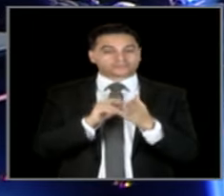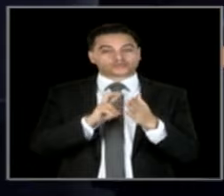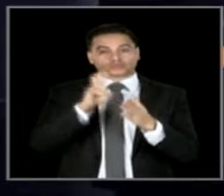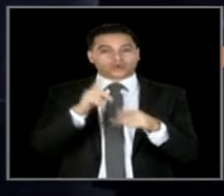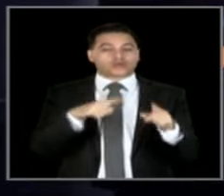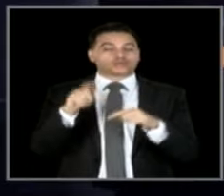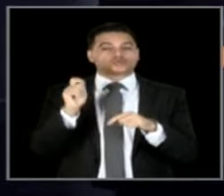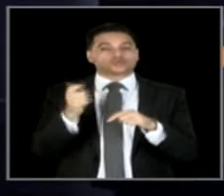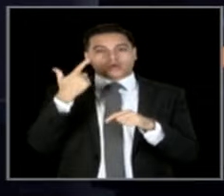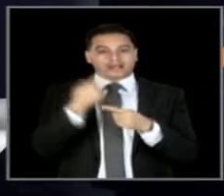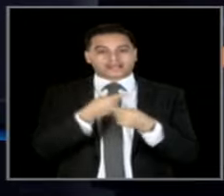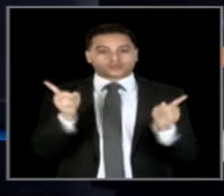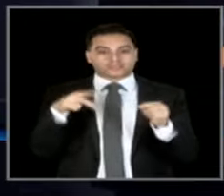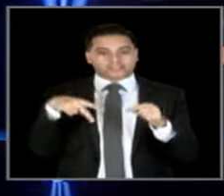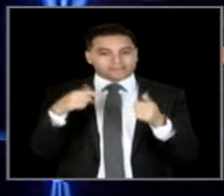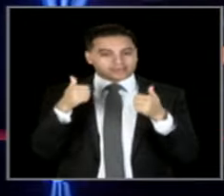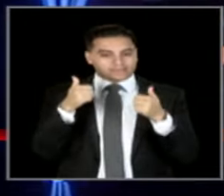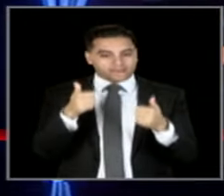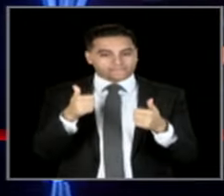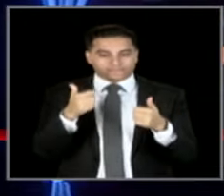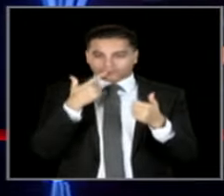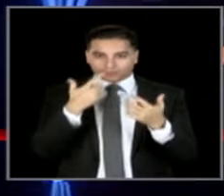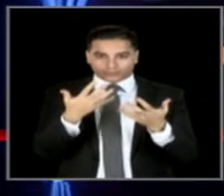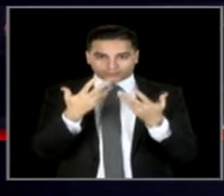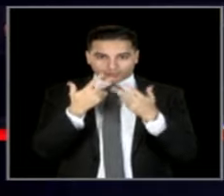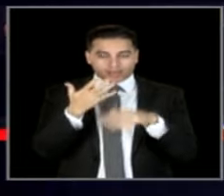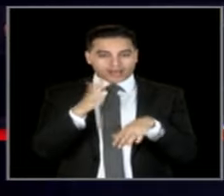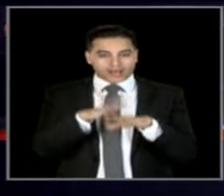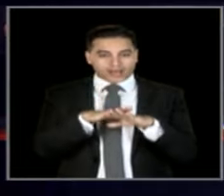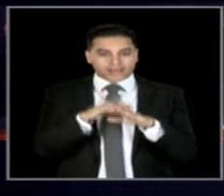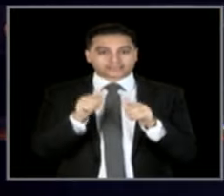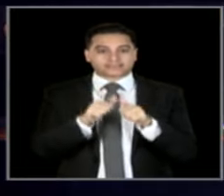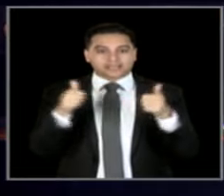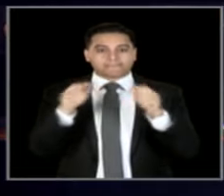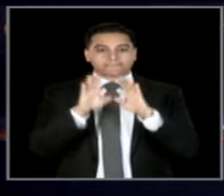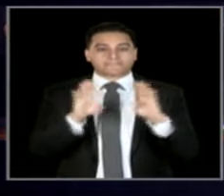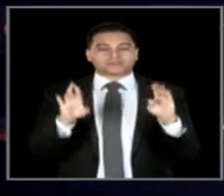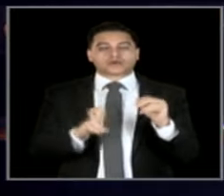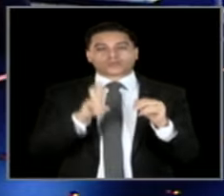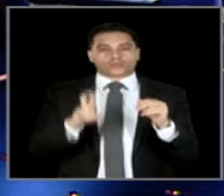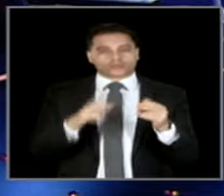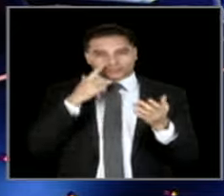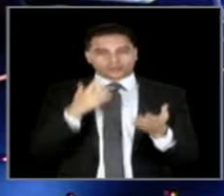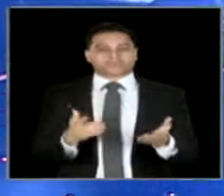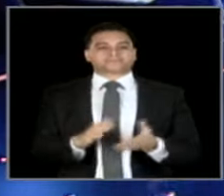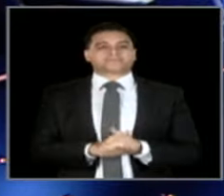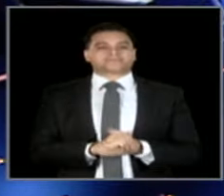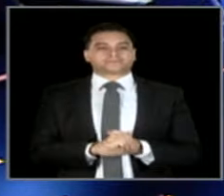أسئلتنا هتعتمد على السرعة ليكم أنتوا التمانية. سينما ومسرح. والسؤال هو: